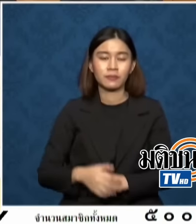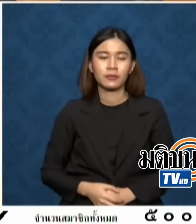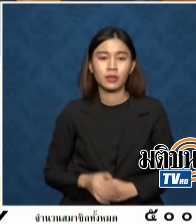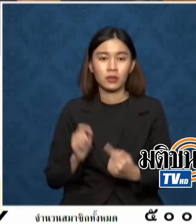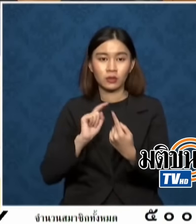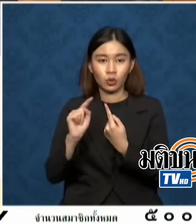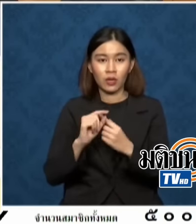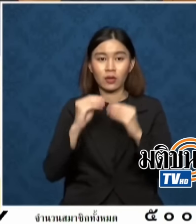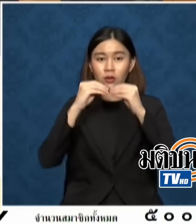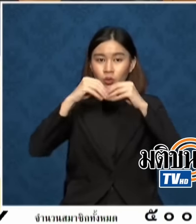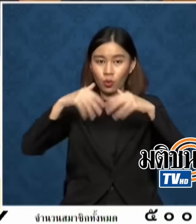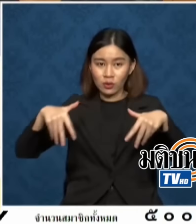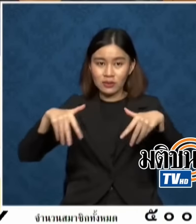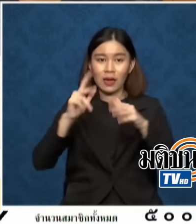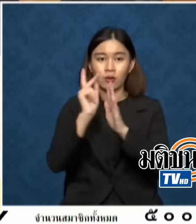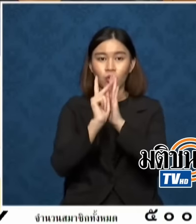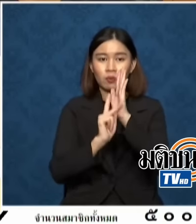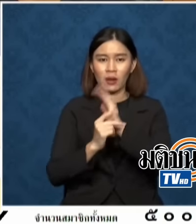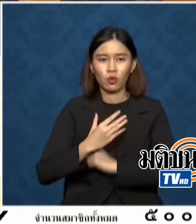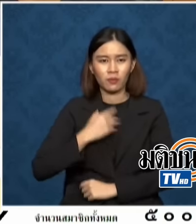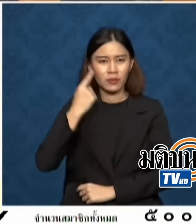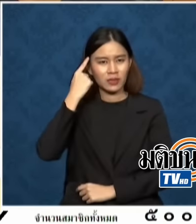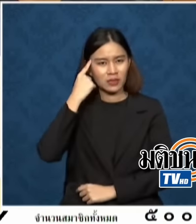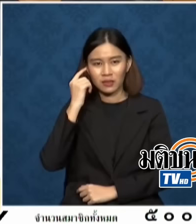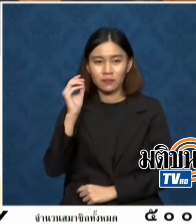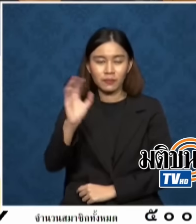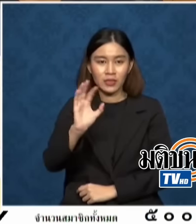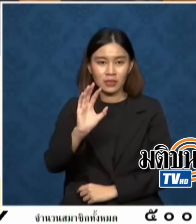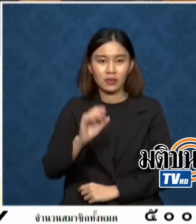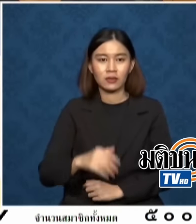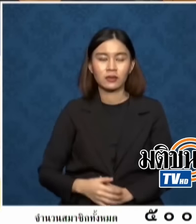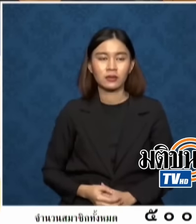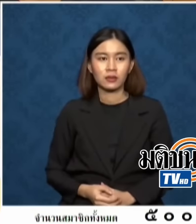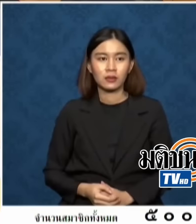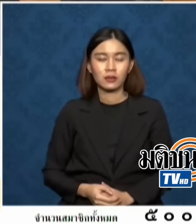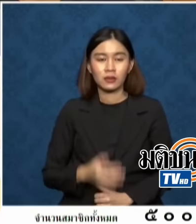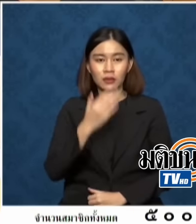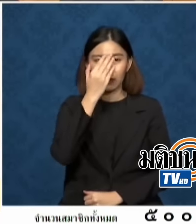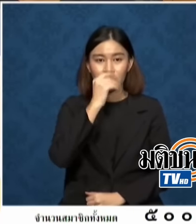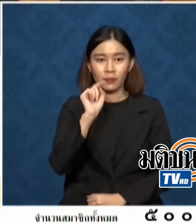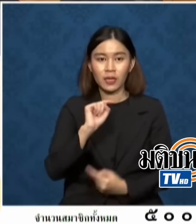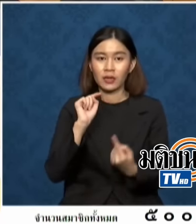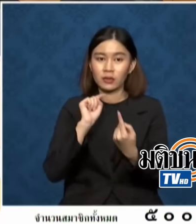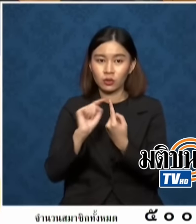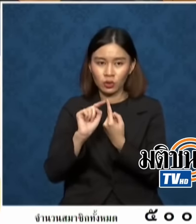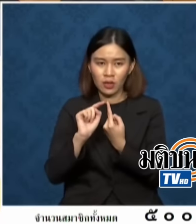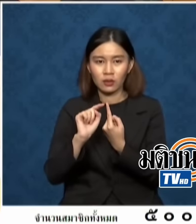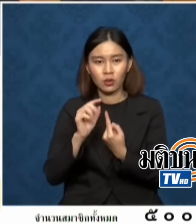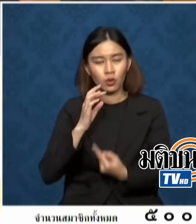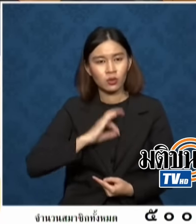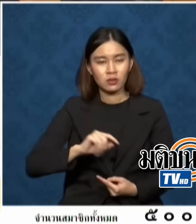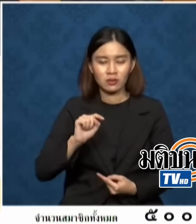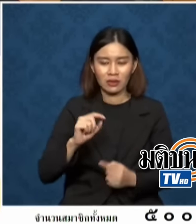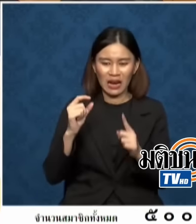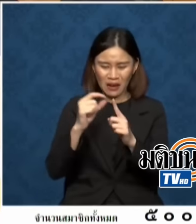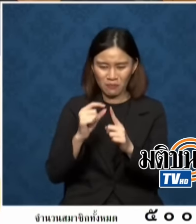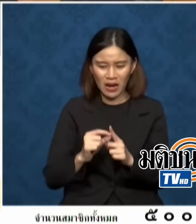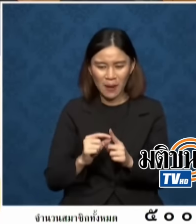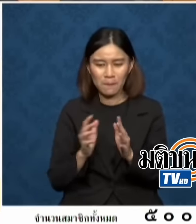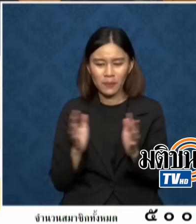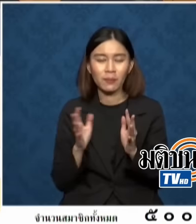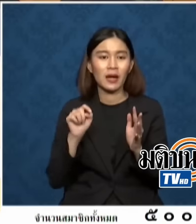ตัวโครงสร้างของกฎหมายผมคิดว่าคงไม่น่าจะเป็นเช่นนั้นท่านประธานครับเพราะนั่นก็คือทำให้เกิดความซ้ำซ้อน